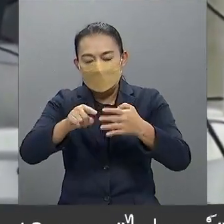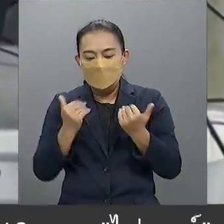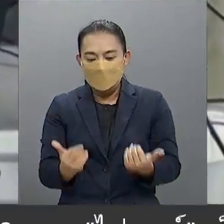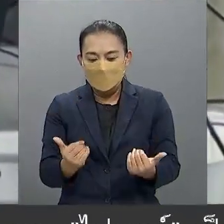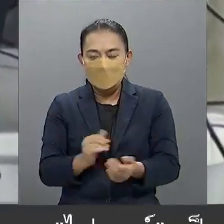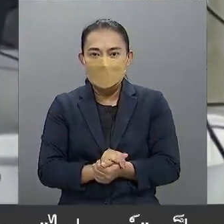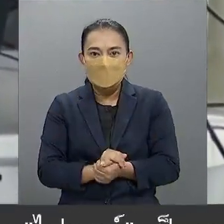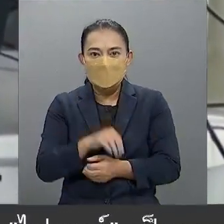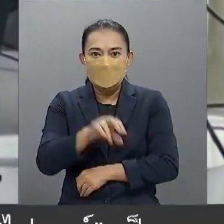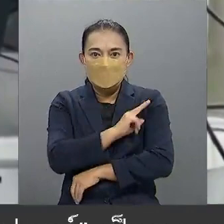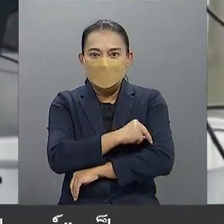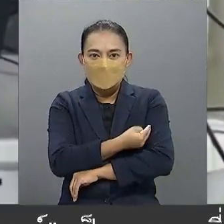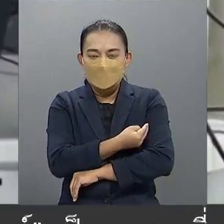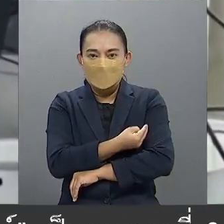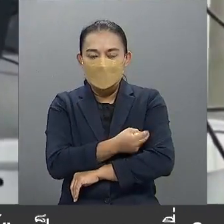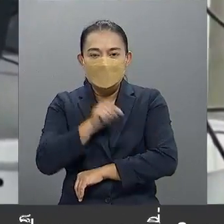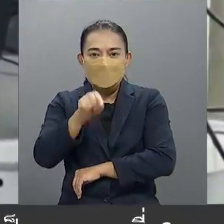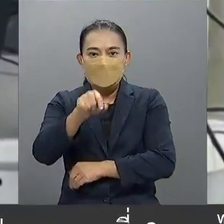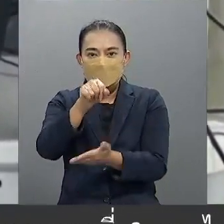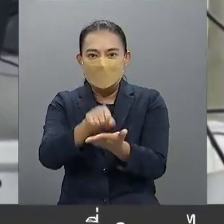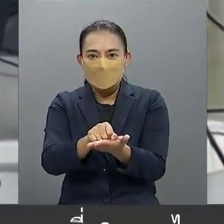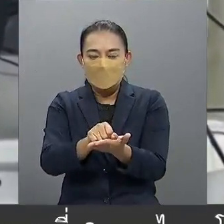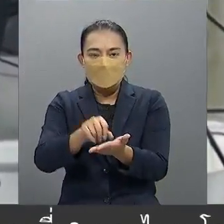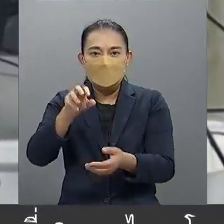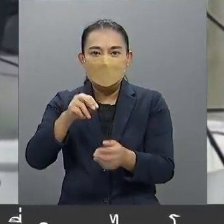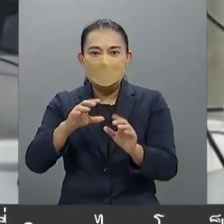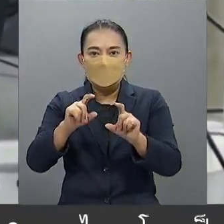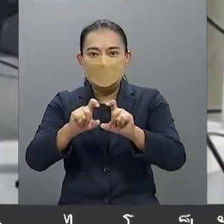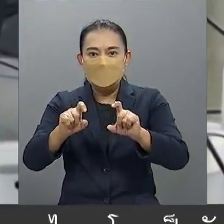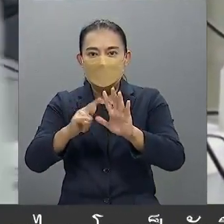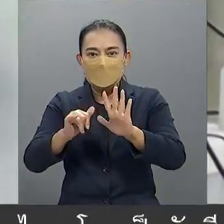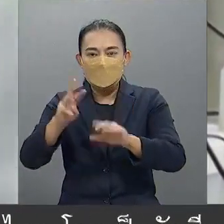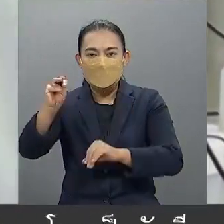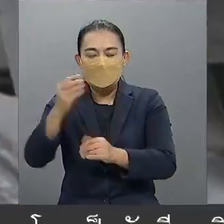บางแห่งที่ได้สั่งจองโมเดอร์นาก็น่าจะทยอยจ่ายค่าวัคซีนบ้างแล้วค่ะ